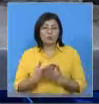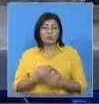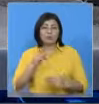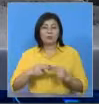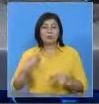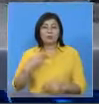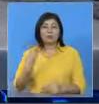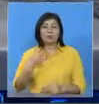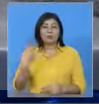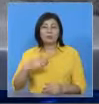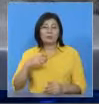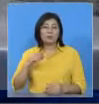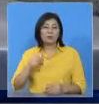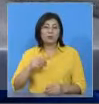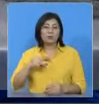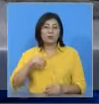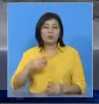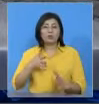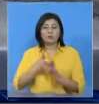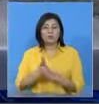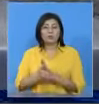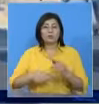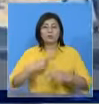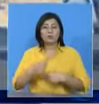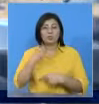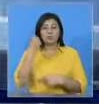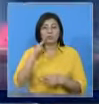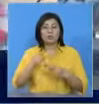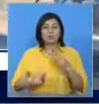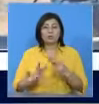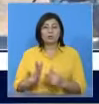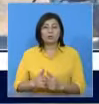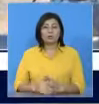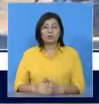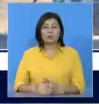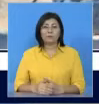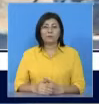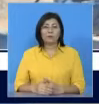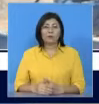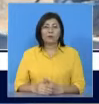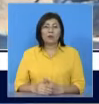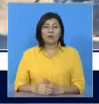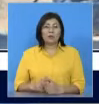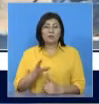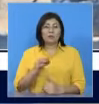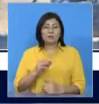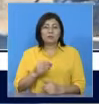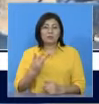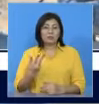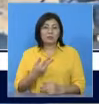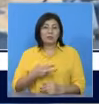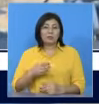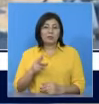миллион теңге бөлінген. Биыл басталған жұмыс келер жылы аяқталады. Советский көшесі 2 километрсін бітіріп жатырмыз. Енді